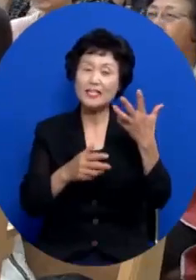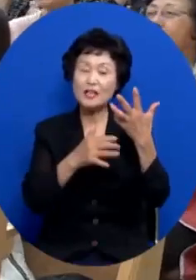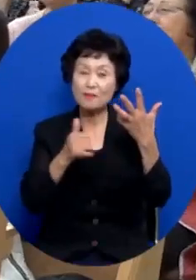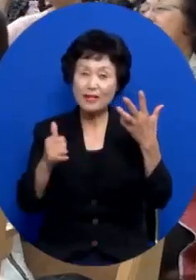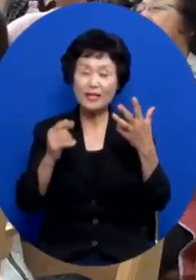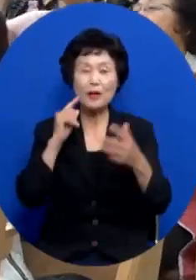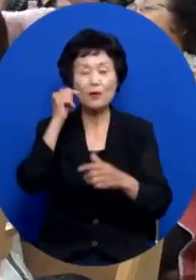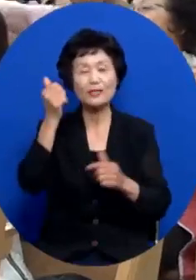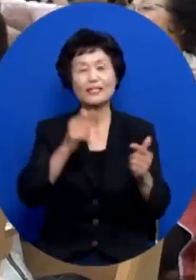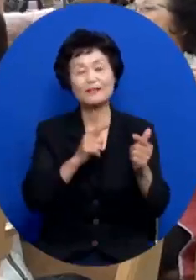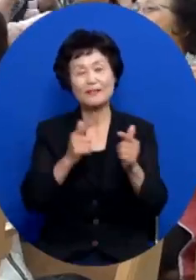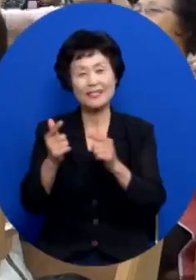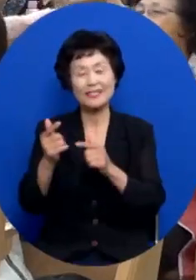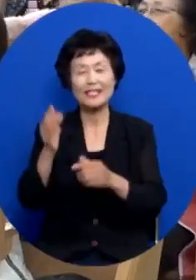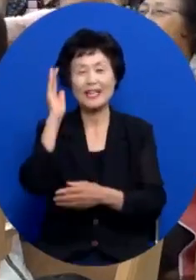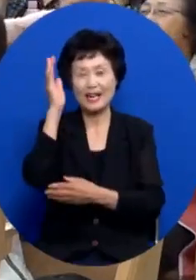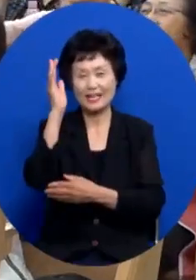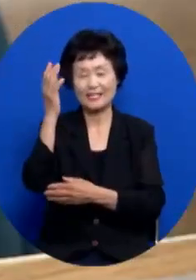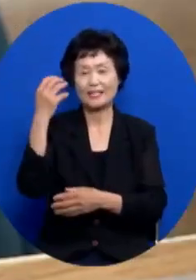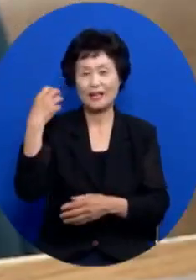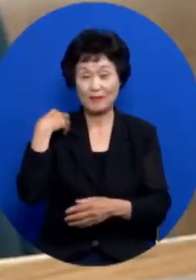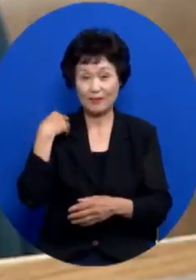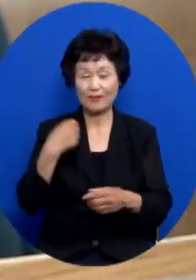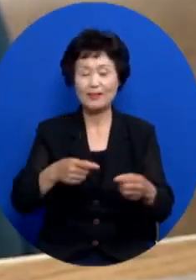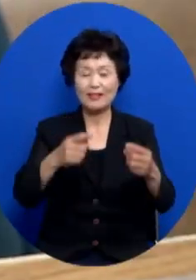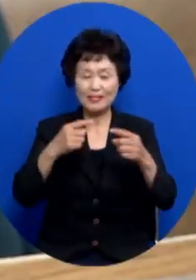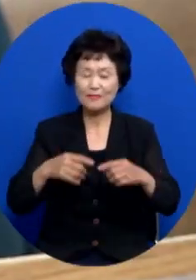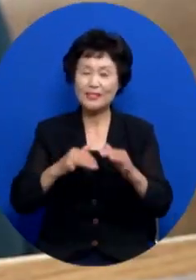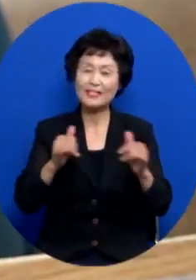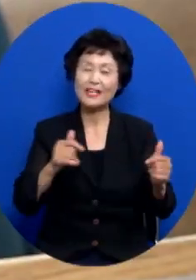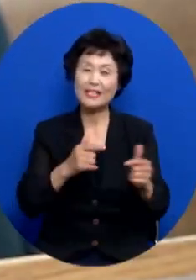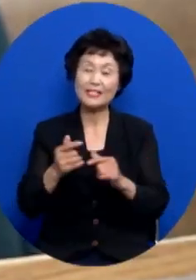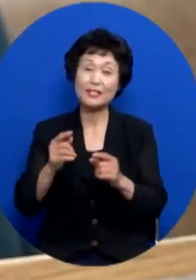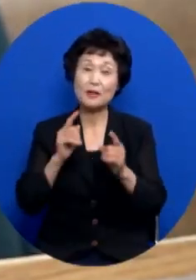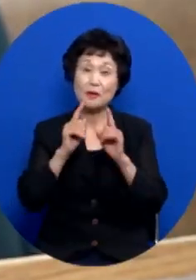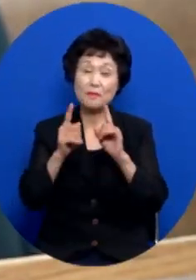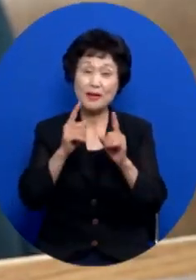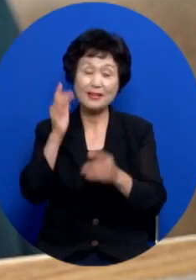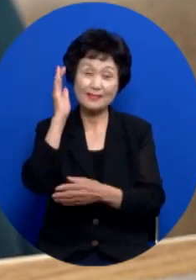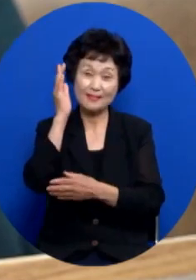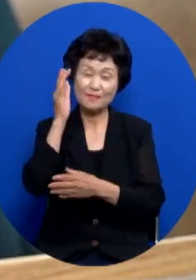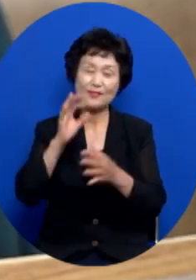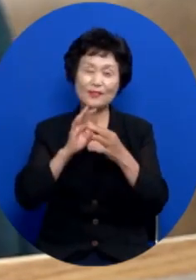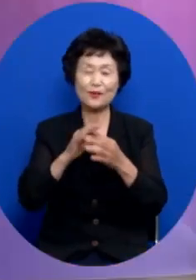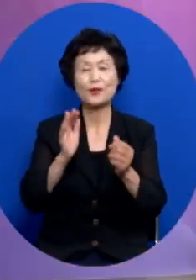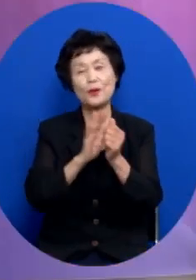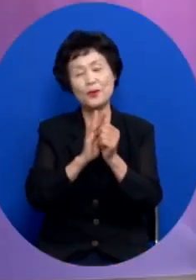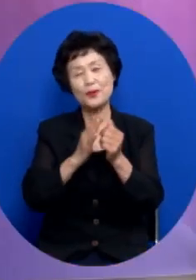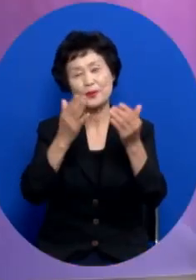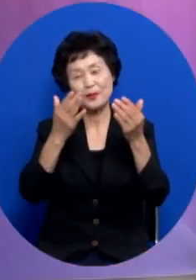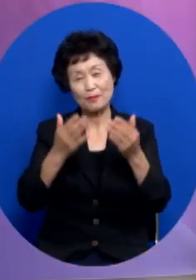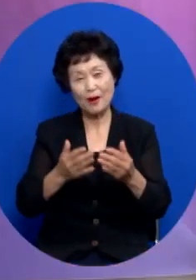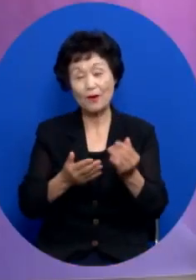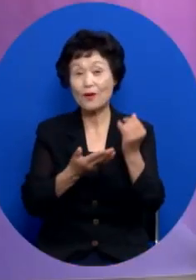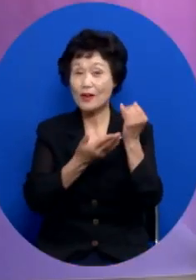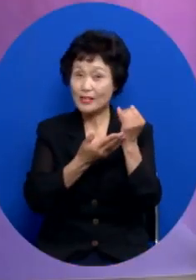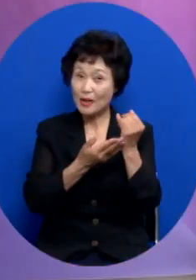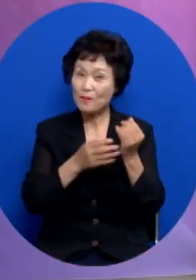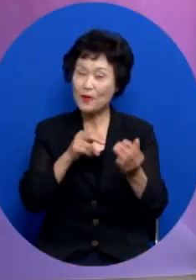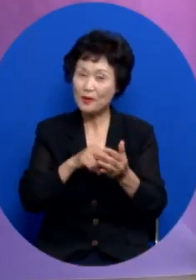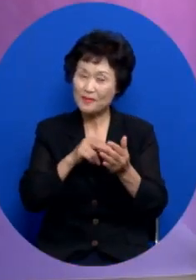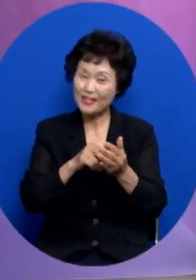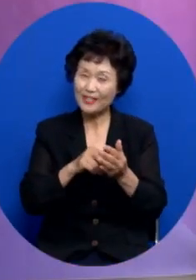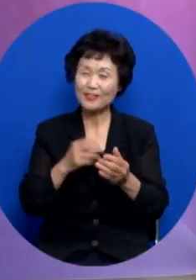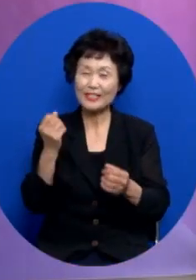목회자들이 강사로 나섰으며 참석자들은 말씀을 통해 위로받고 서로의 사역을 나누며 사모로서의 사명을 되짚어보는